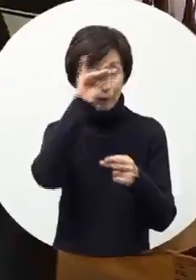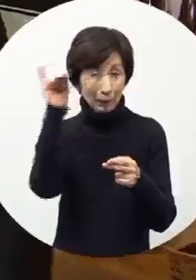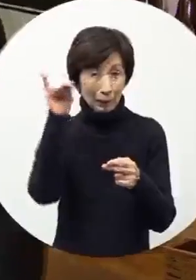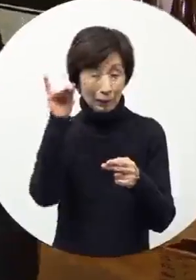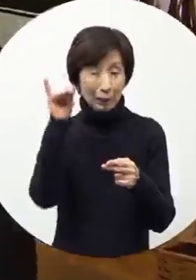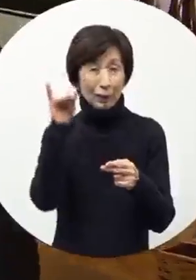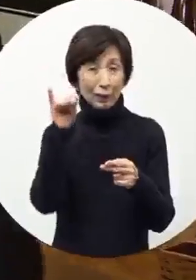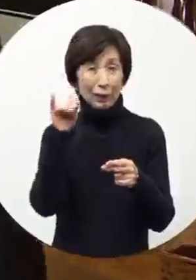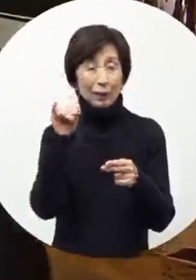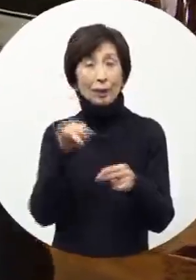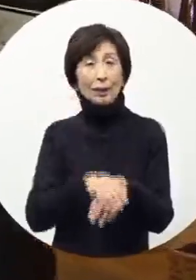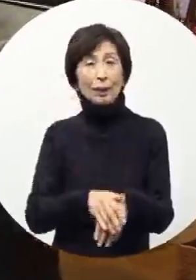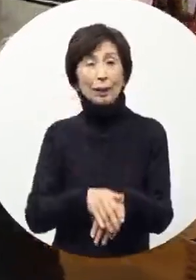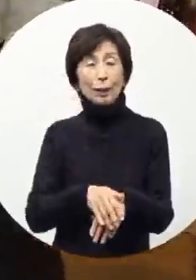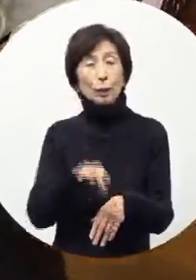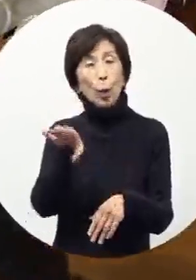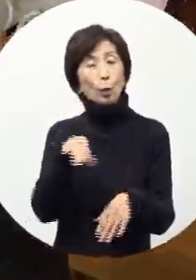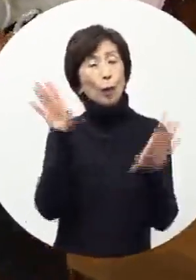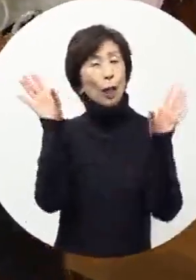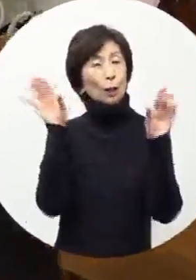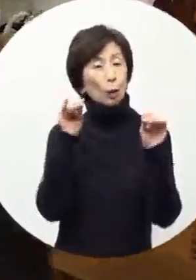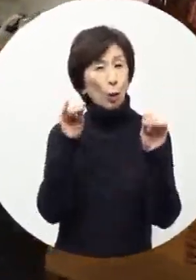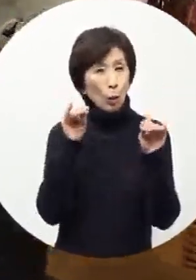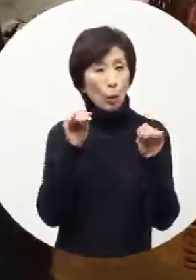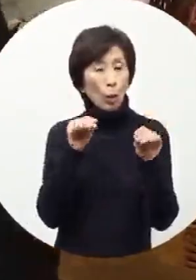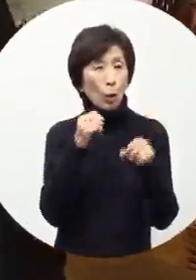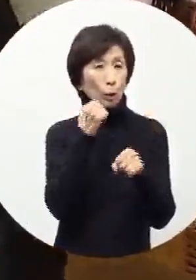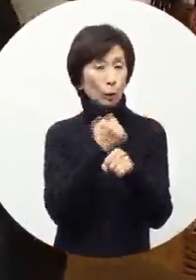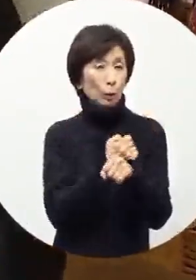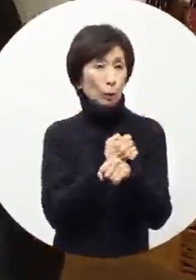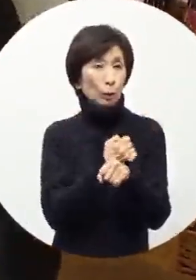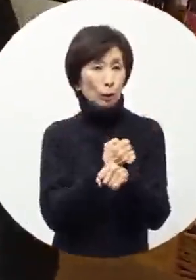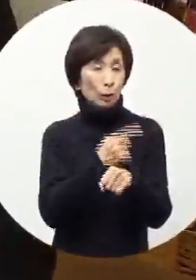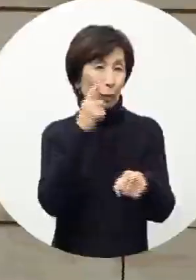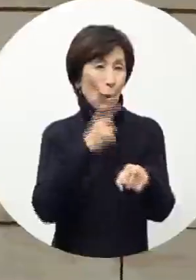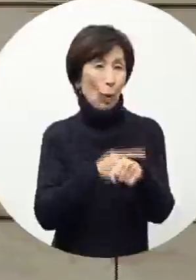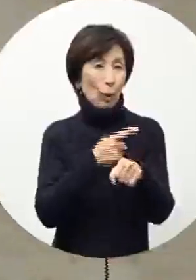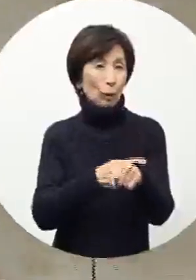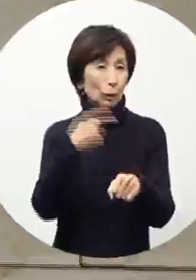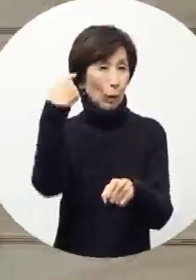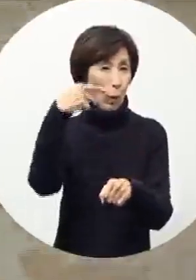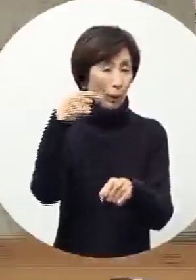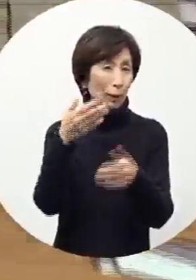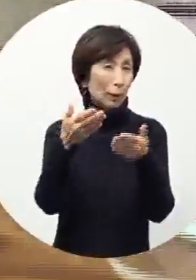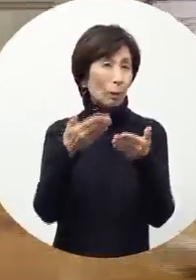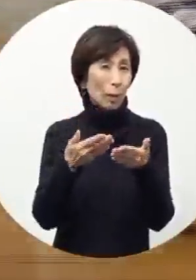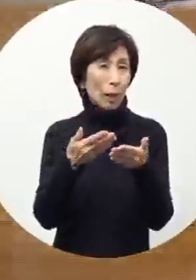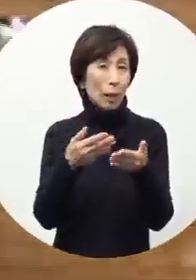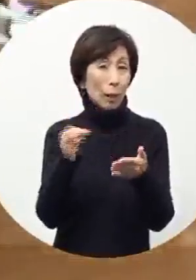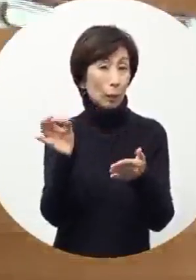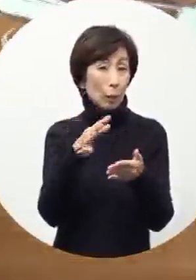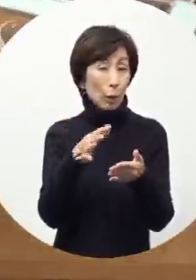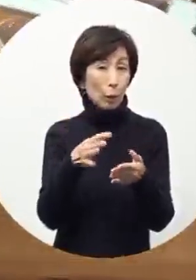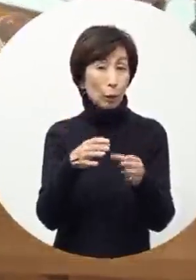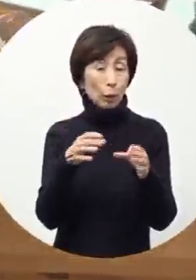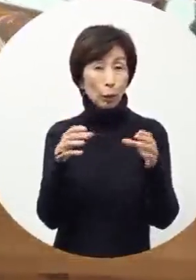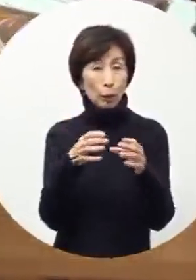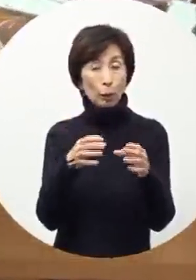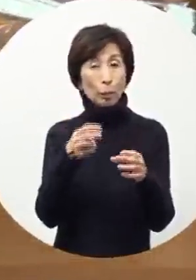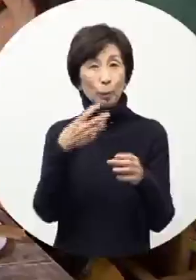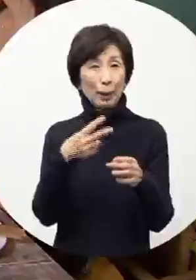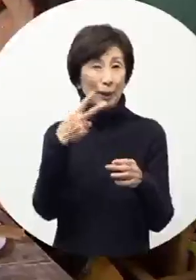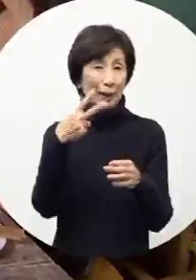を無料で楽しく教えてもらえる少人数制のミニ講座。参加者が気兼ねなく楽しめるように